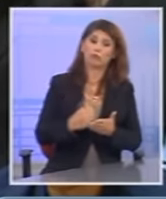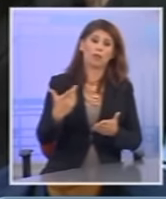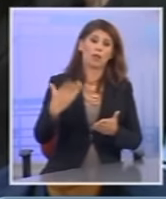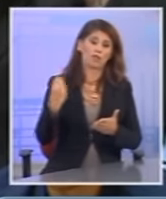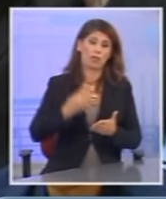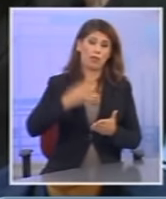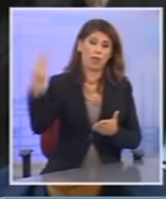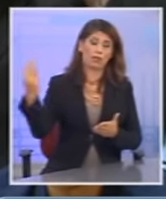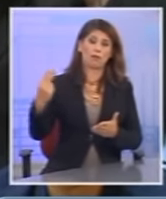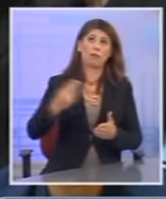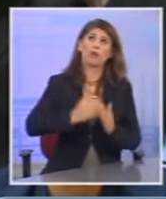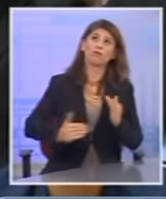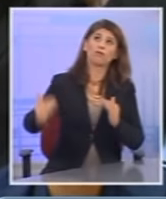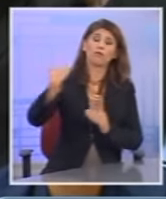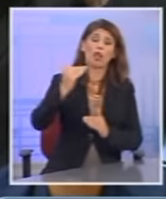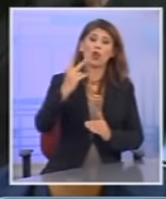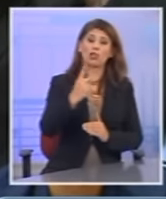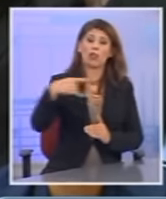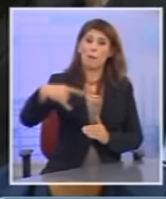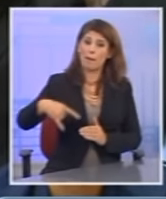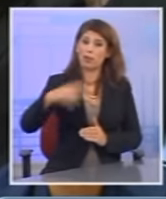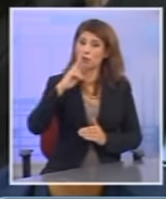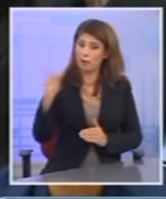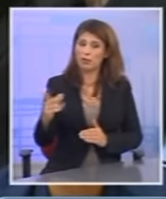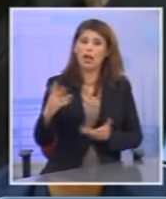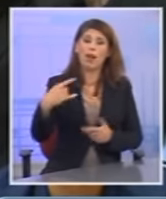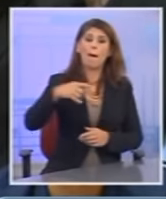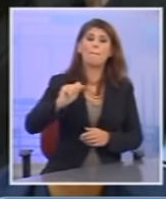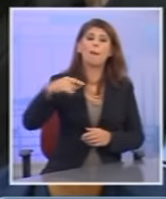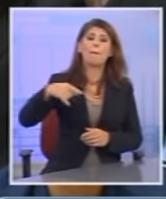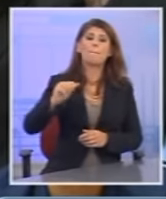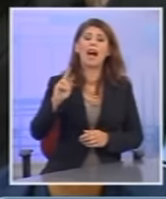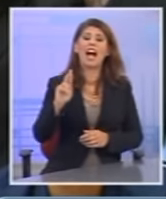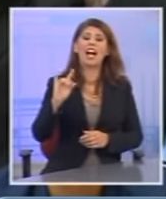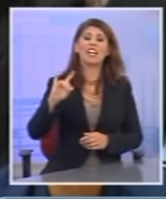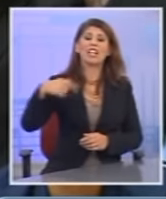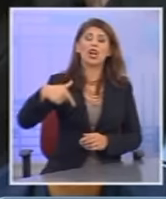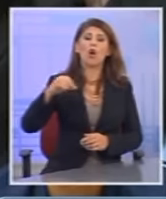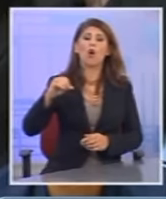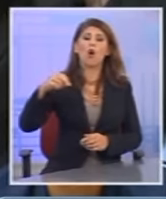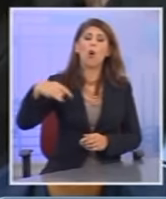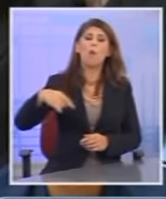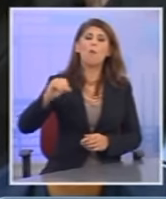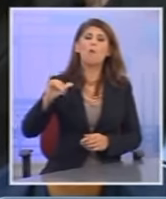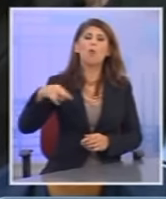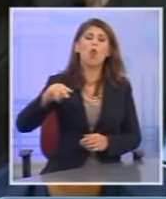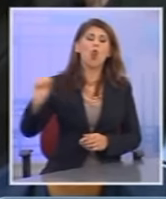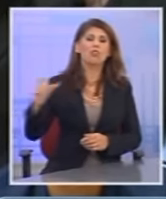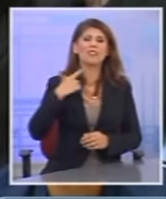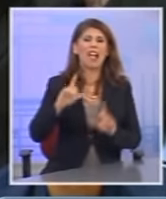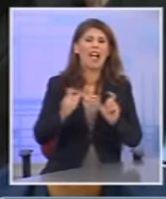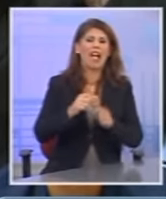Κωνσταντίνο Παπαρηγόπουλο, αλλά μια και ο Παπαρηγόπουλος είναι εθνικιστής,